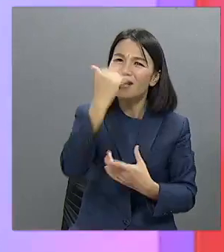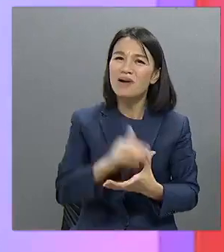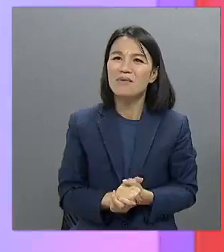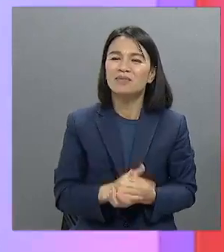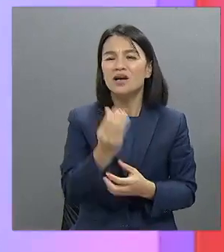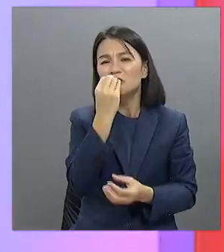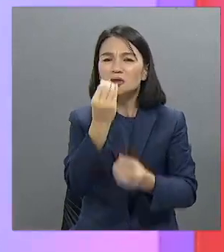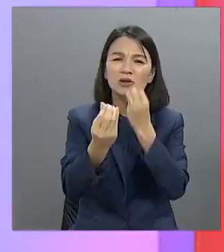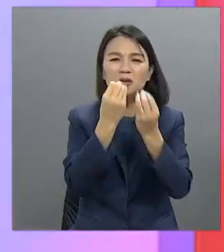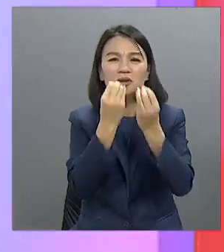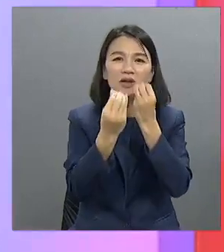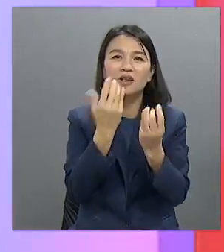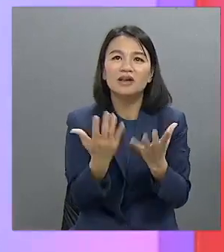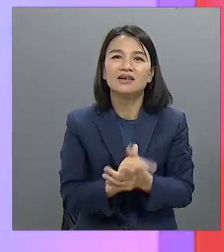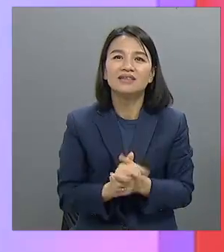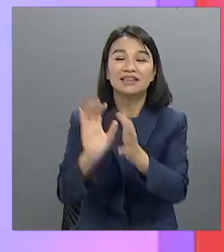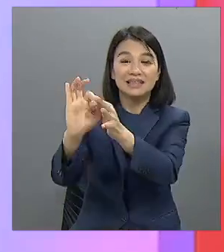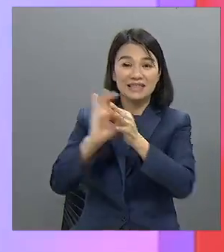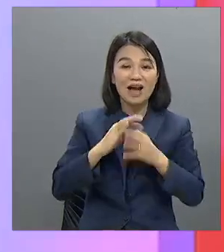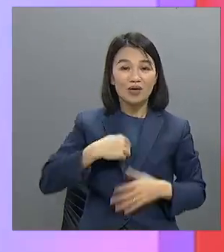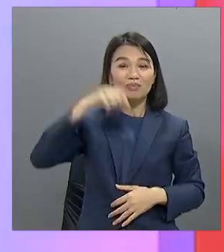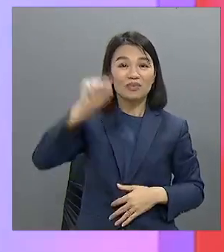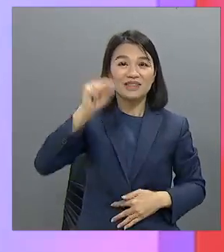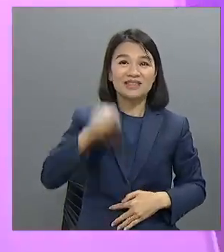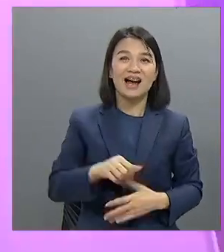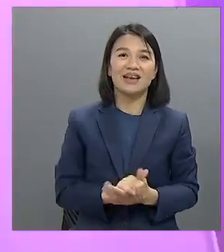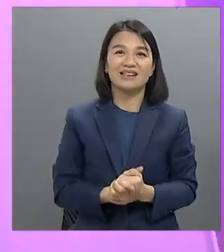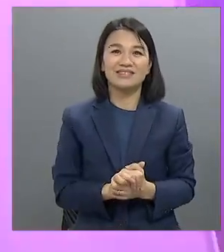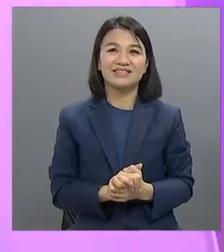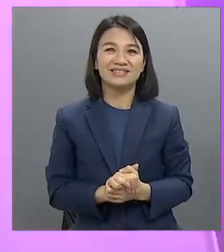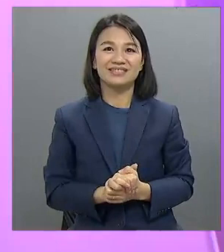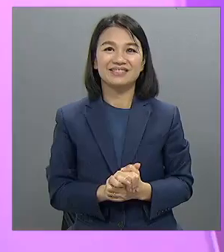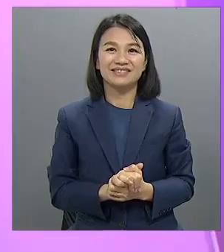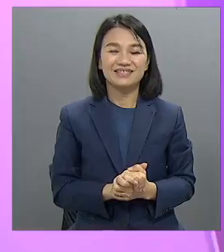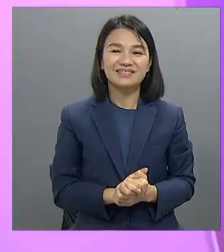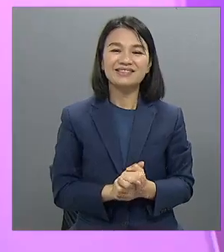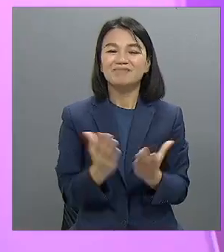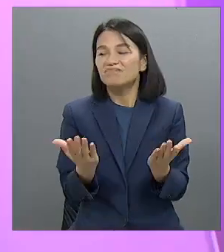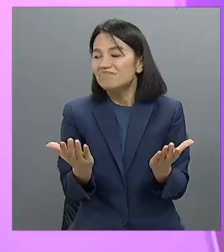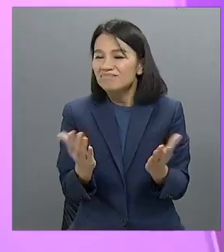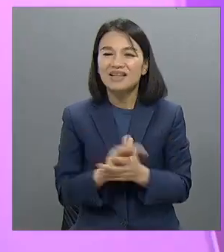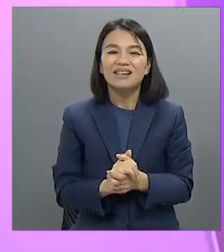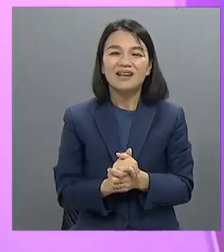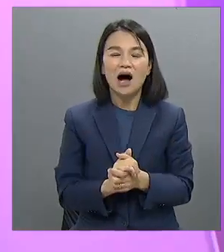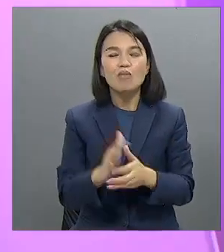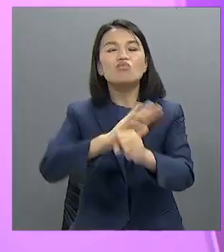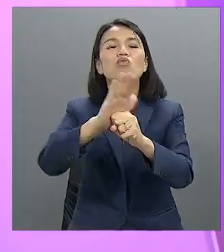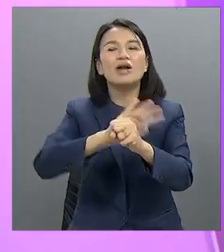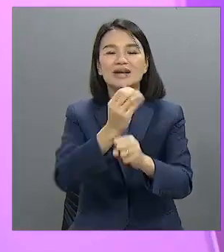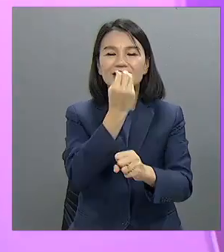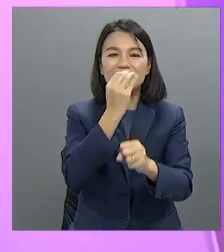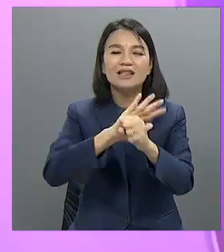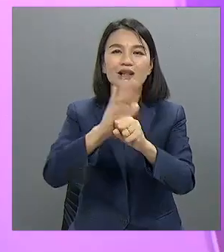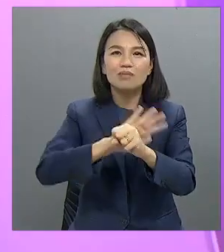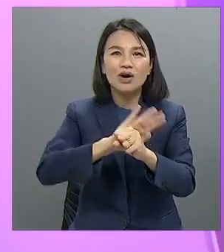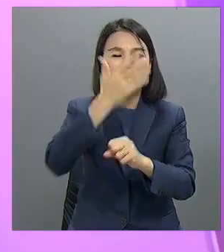จะเข้ามาที่ผมใช่ไหมครับ สายกิน สายกิน ค่ะอย่างไรก็แล้วแต่ก็ทางสายกลางเนาะคุณผู้ชมเลือกกินแล้วก็อย่าลืมดูแลตัวเอง